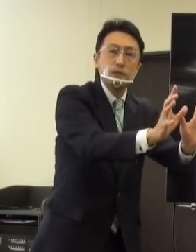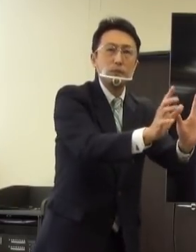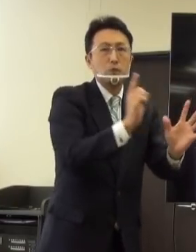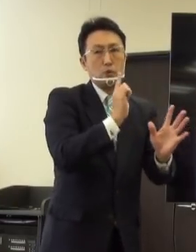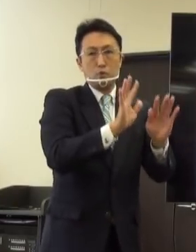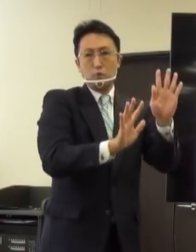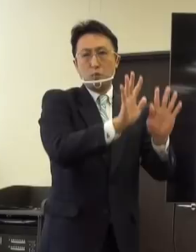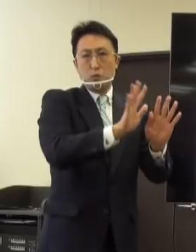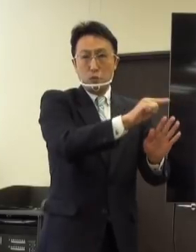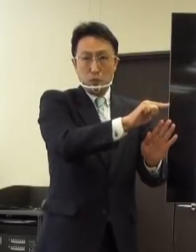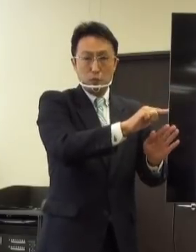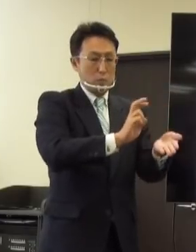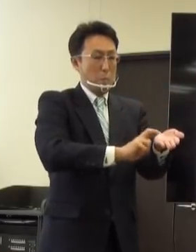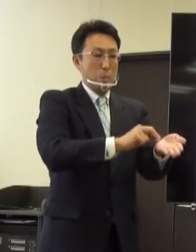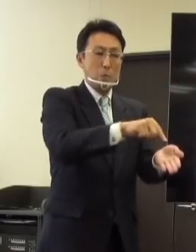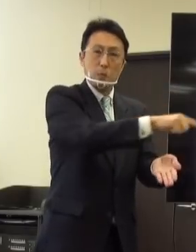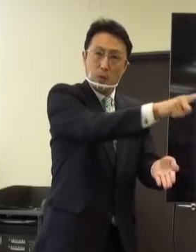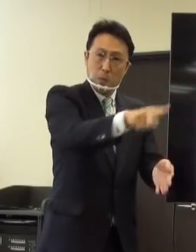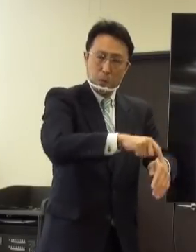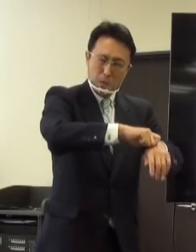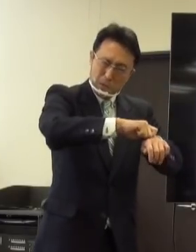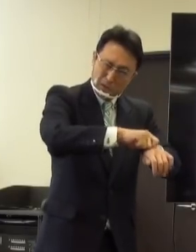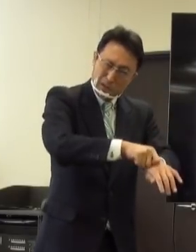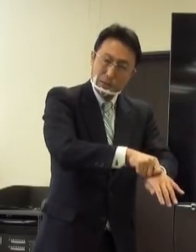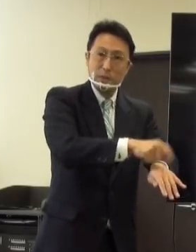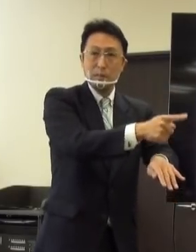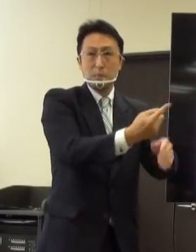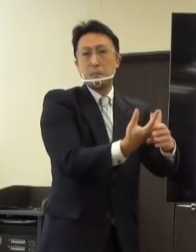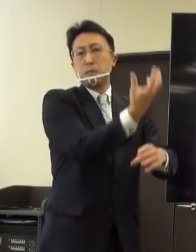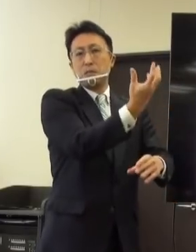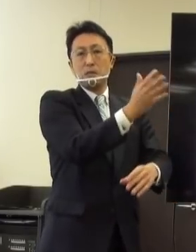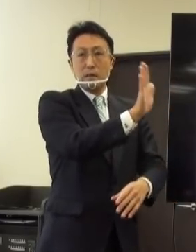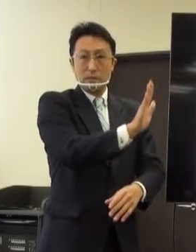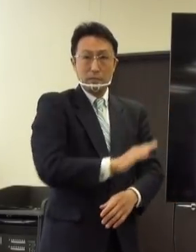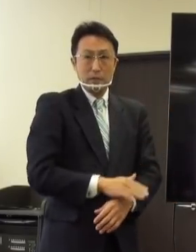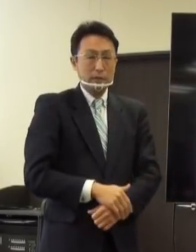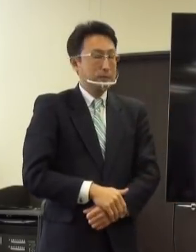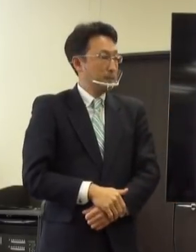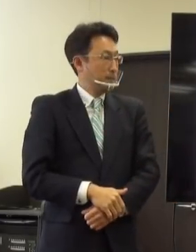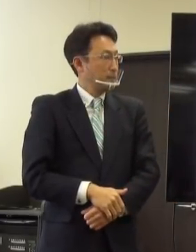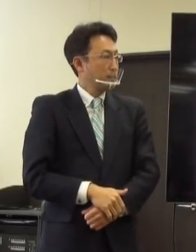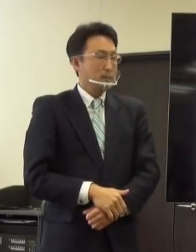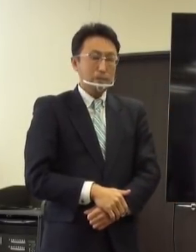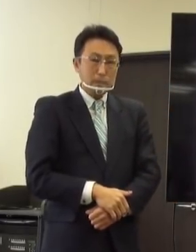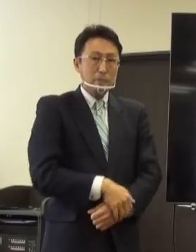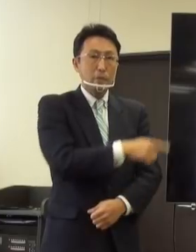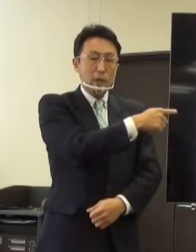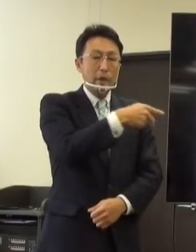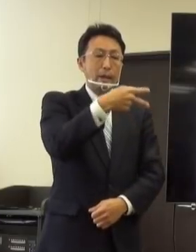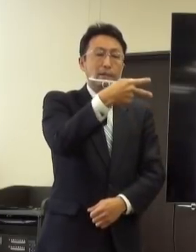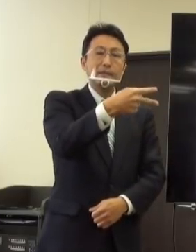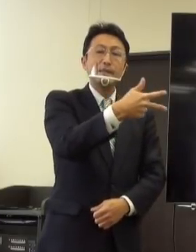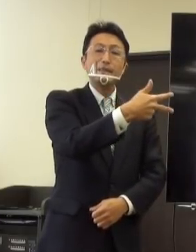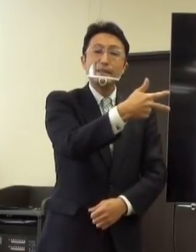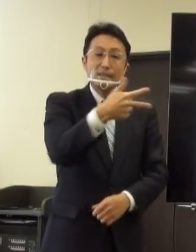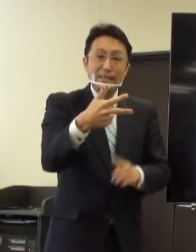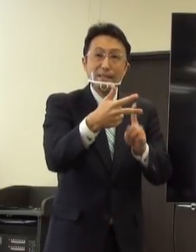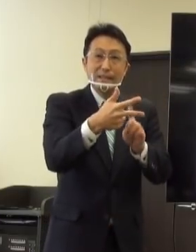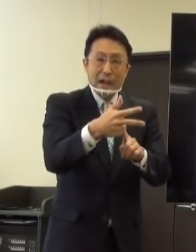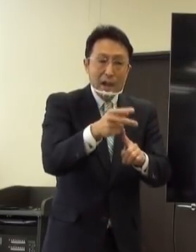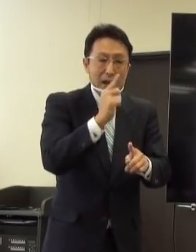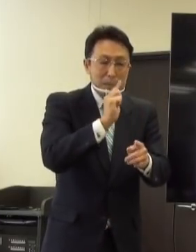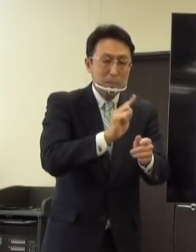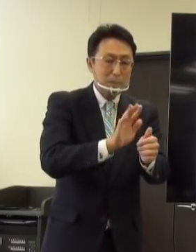状況になってくるわけであります。で、まあ、この二次救急では対応できないのは、まあ、医大が三次